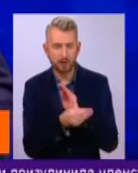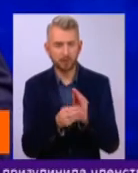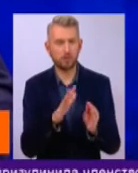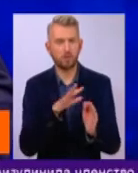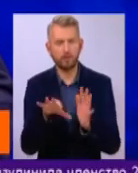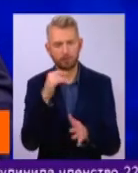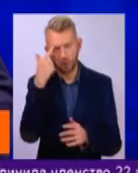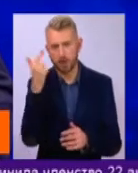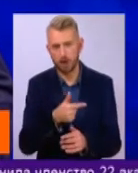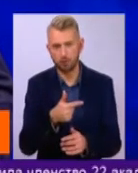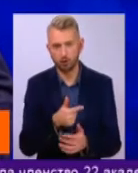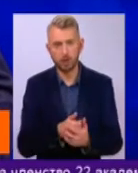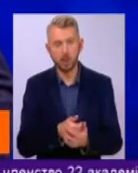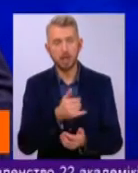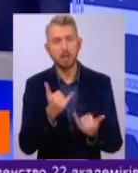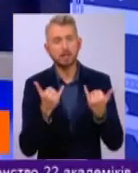І зараз або